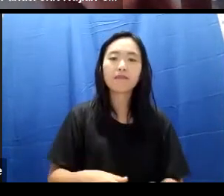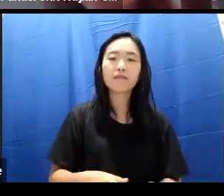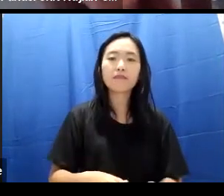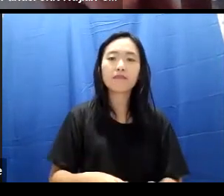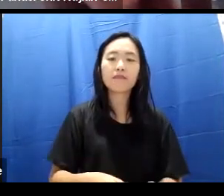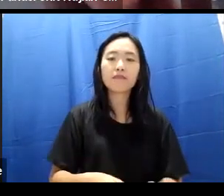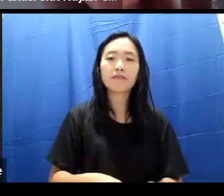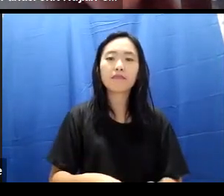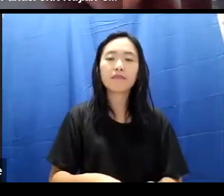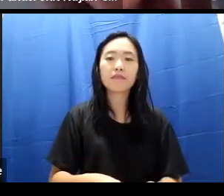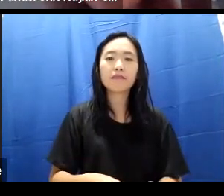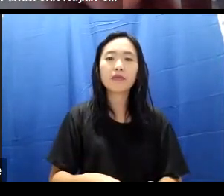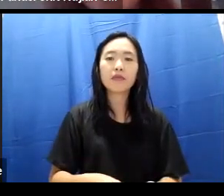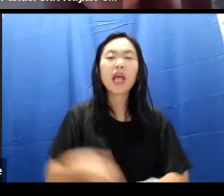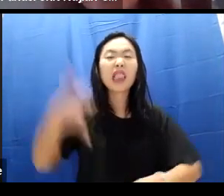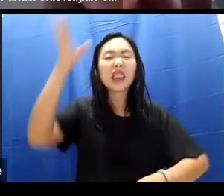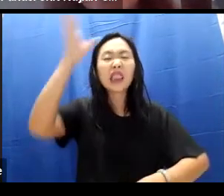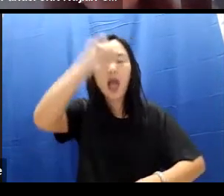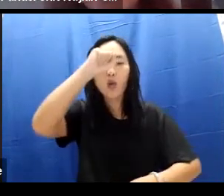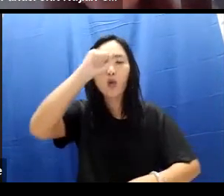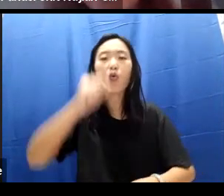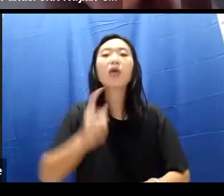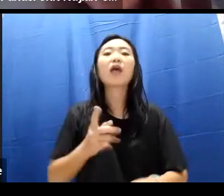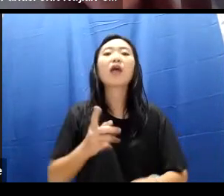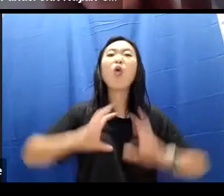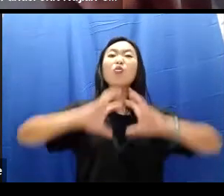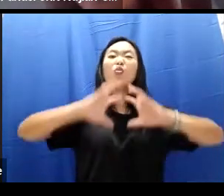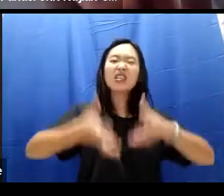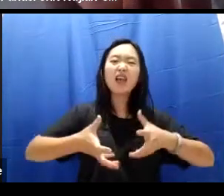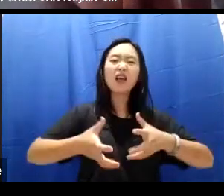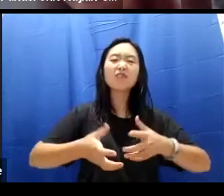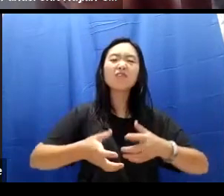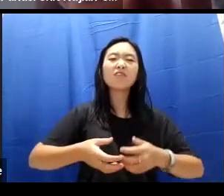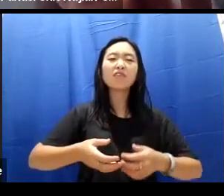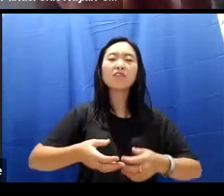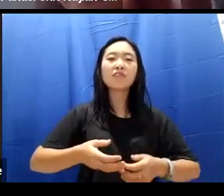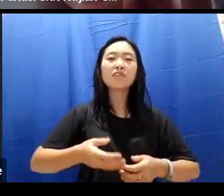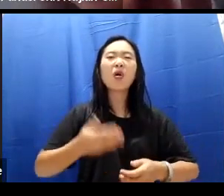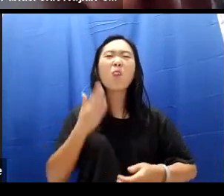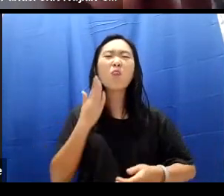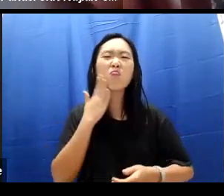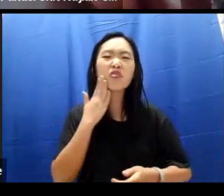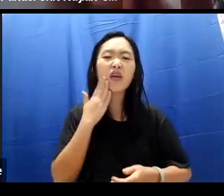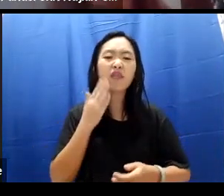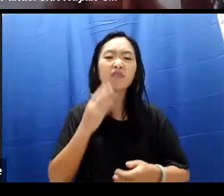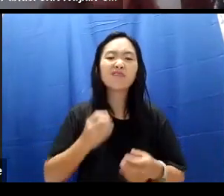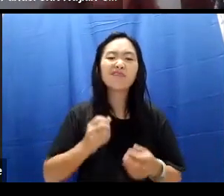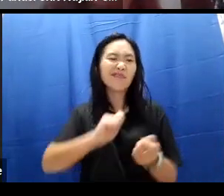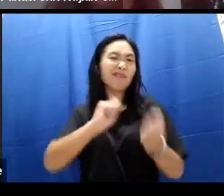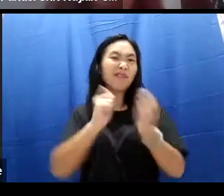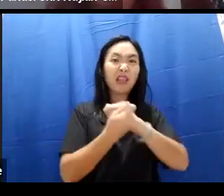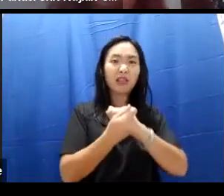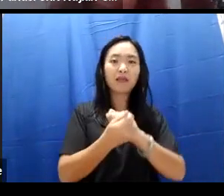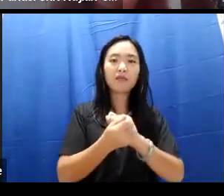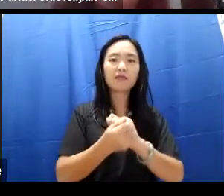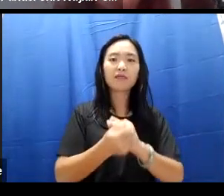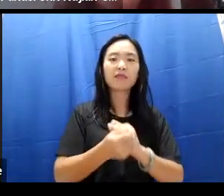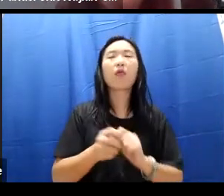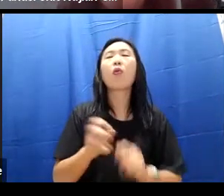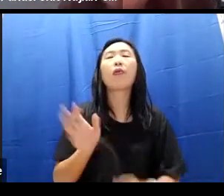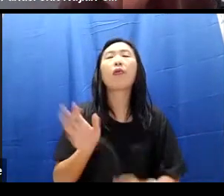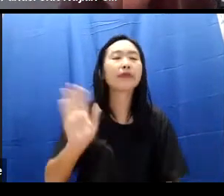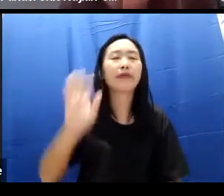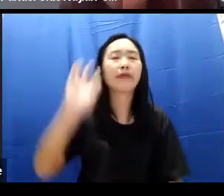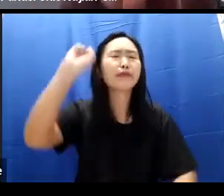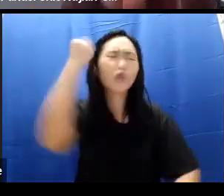mudah berubah ya, agak konvensional saya sebut tadi, dan tapi di sisi lain juga punya peran strategis ya dalam mengubah seseorang gitu.